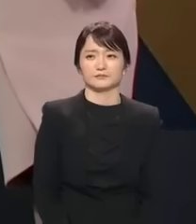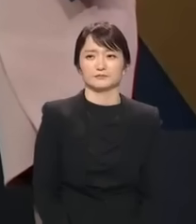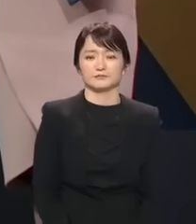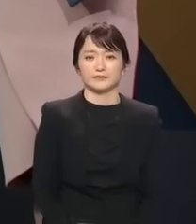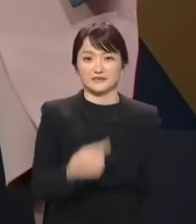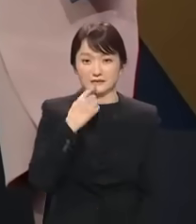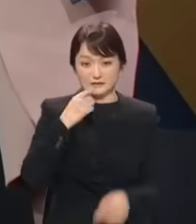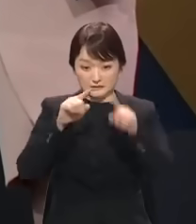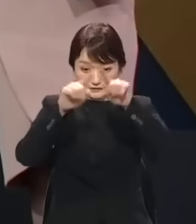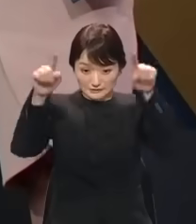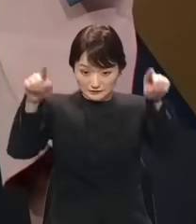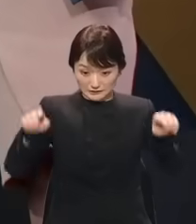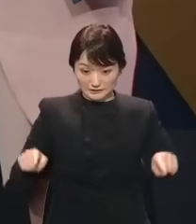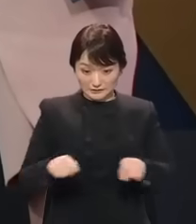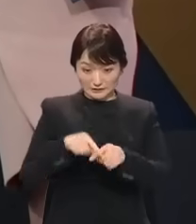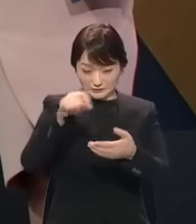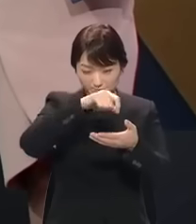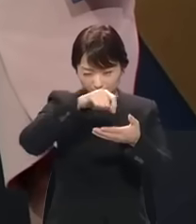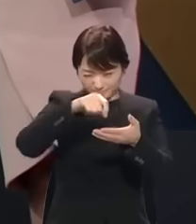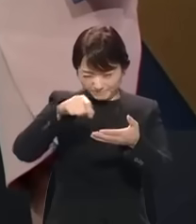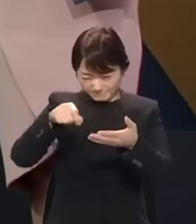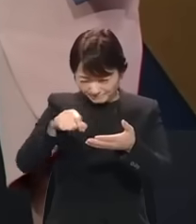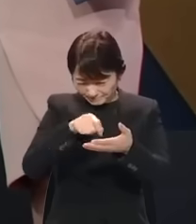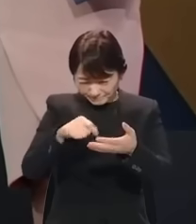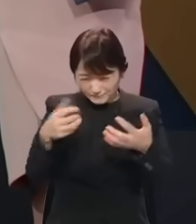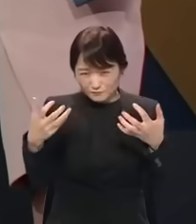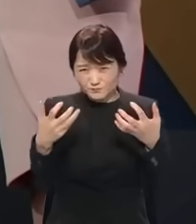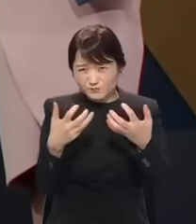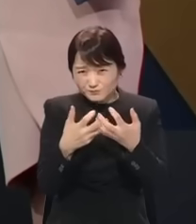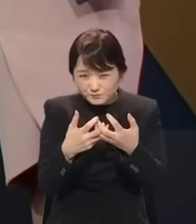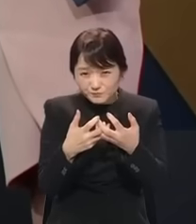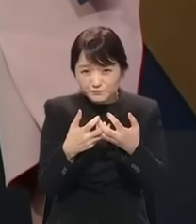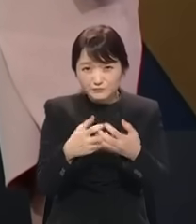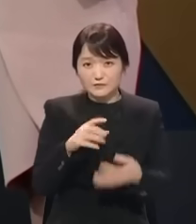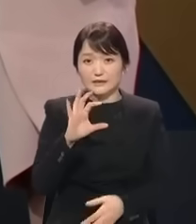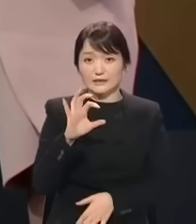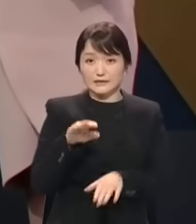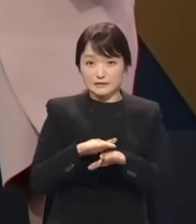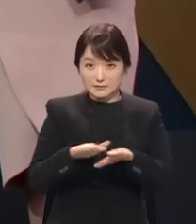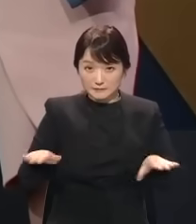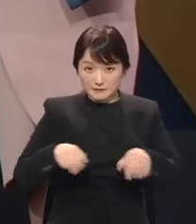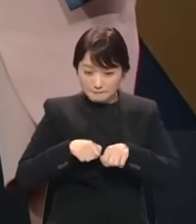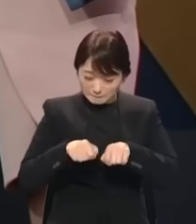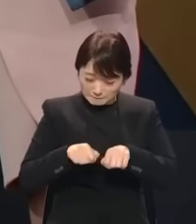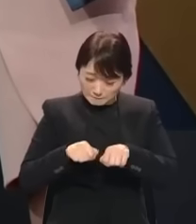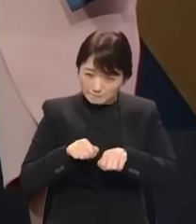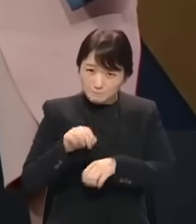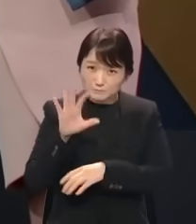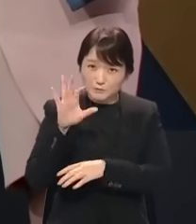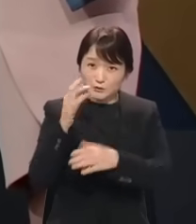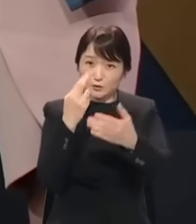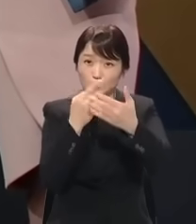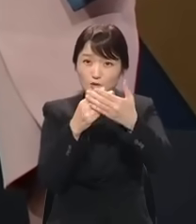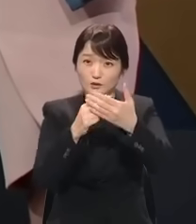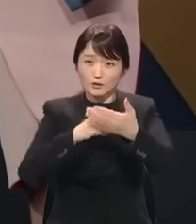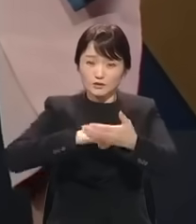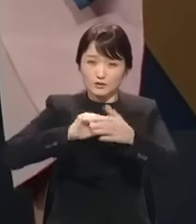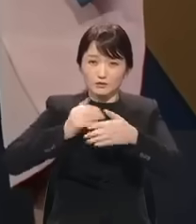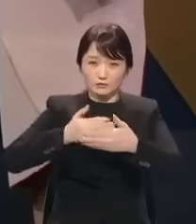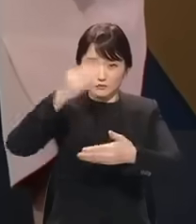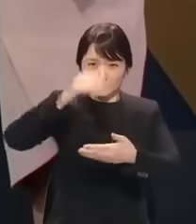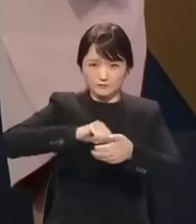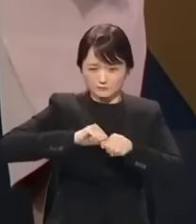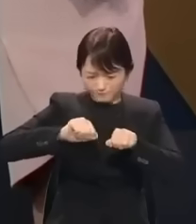종이에 글씨가 빼곡하게 차 있습니다 화장실 바닥 닫고 변기 거울 벽도 청소하기